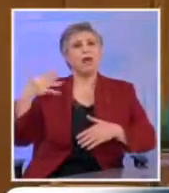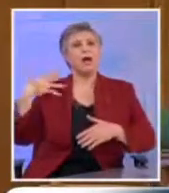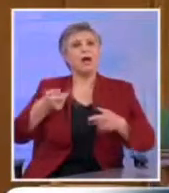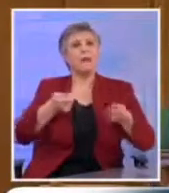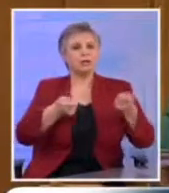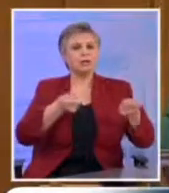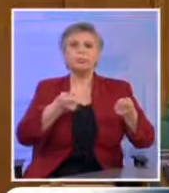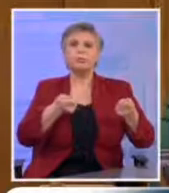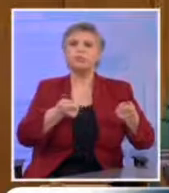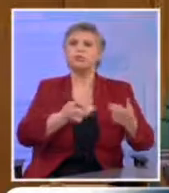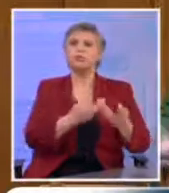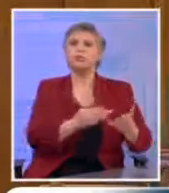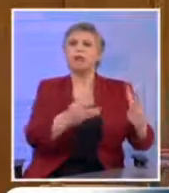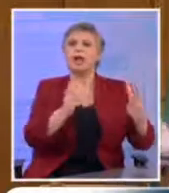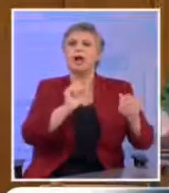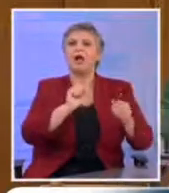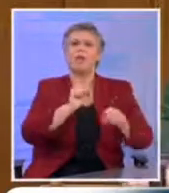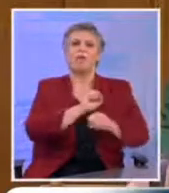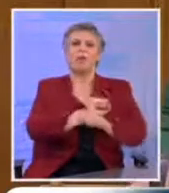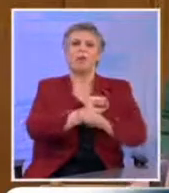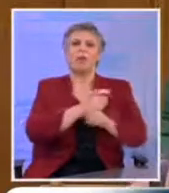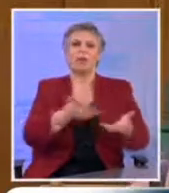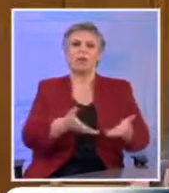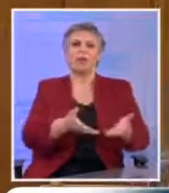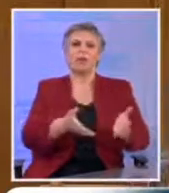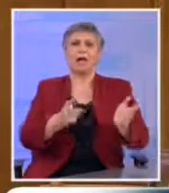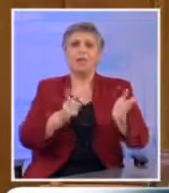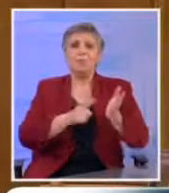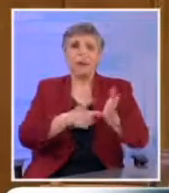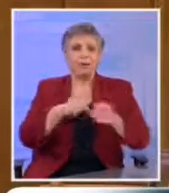οποίες παραλαμβάνουμε τώρα και που όλοι πρέπει να βάλουμε ένα χέρι να αλλάξουν.